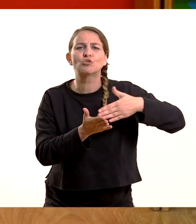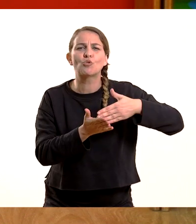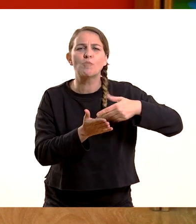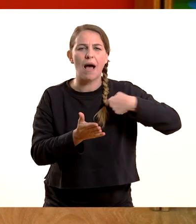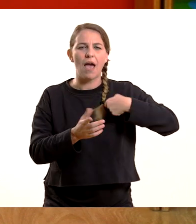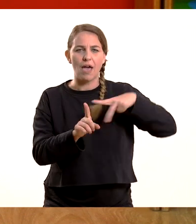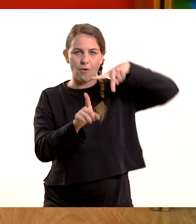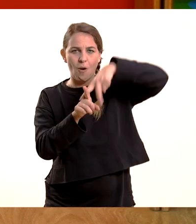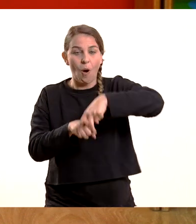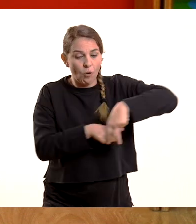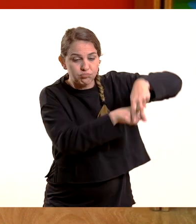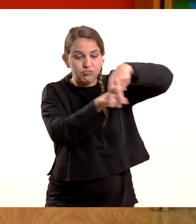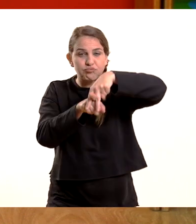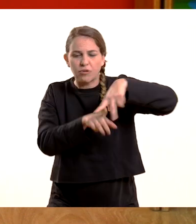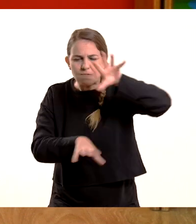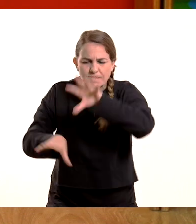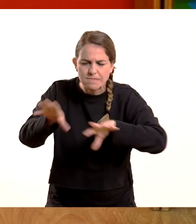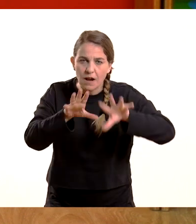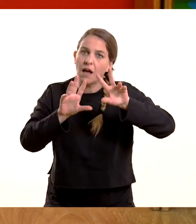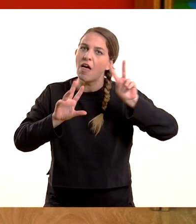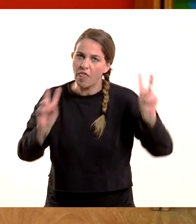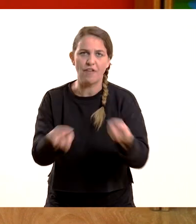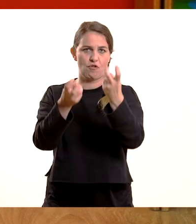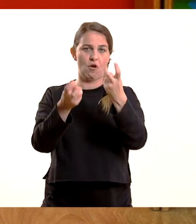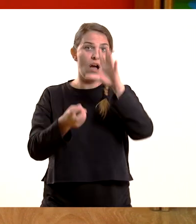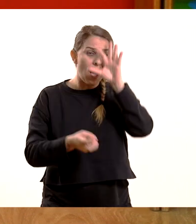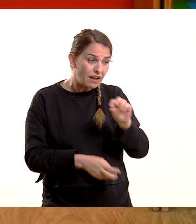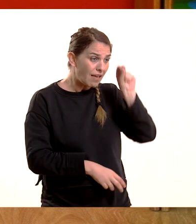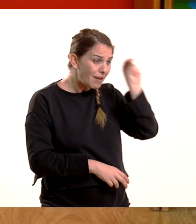εκεί και κάποια στιγμή θα το βρω, στο υπόσχομαι.